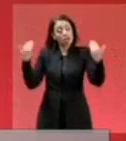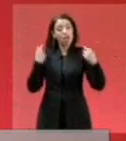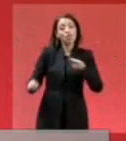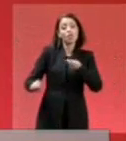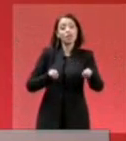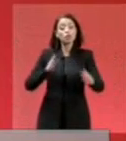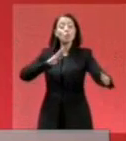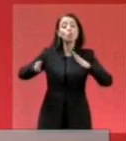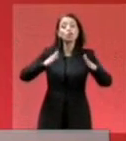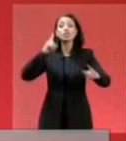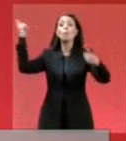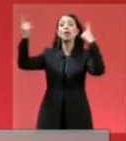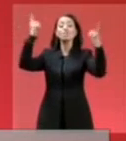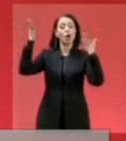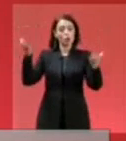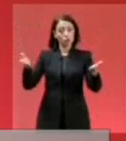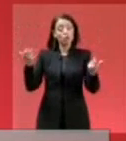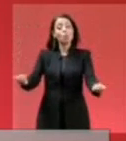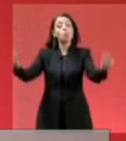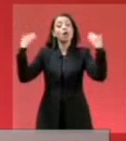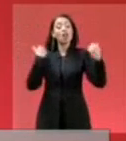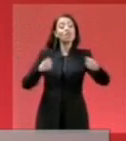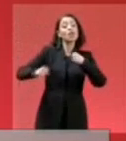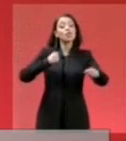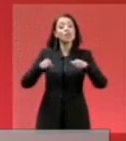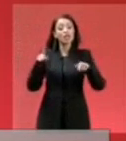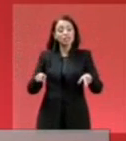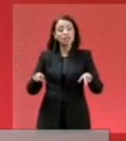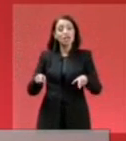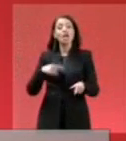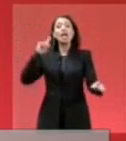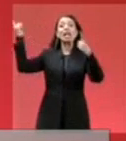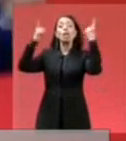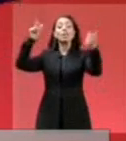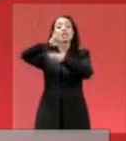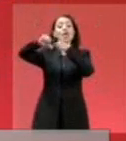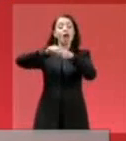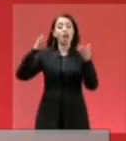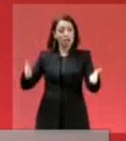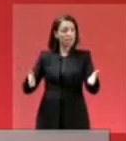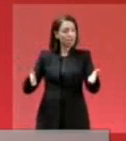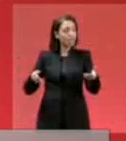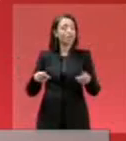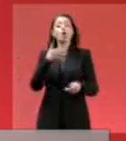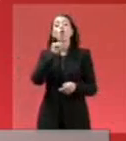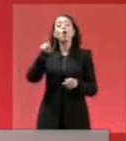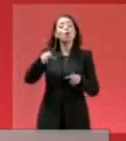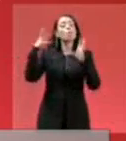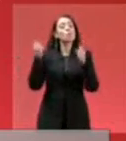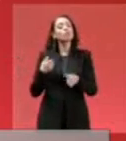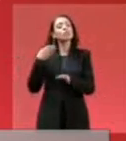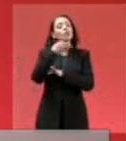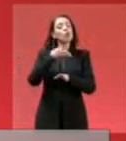για την προστασία του περιβάλλοντος, που αναλαμβάνει δράση για την κλιματική αλλαγή, οι νέες και οι νέοι μαθητές που βγαίνουν